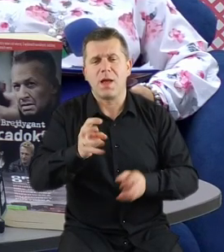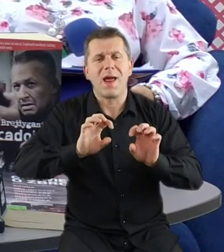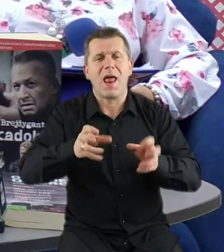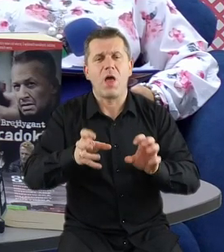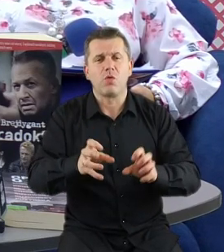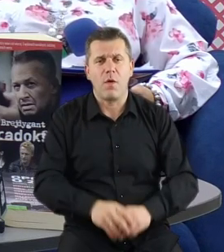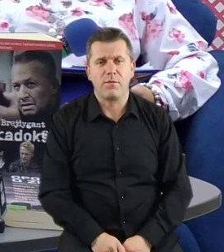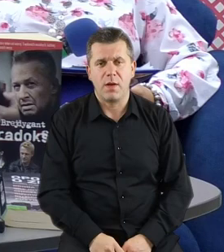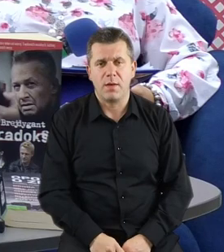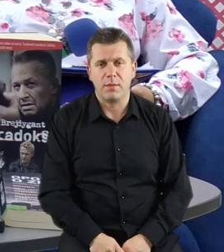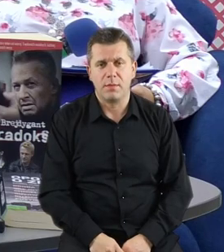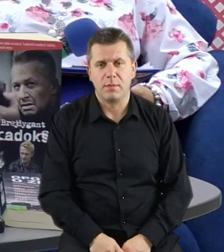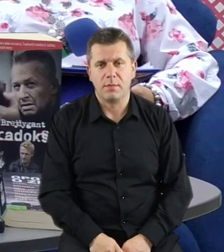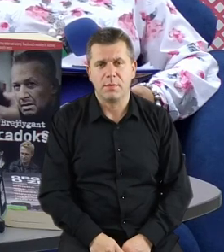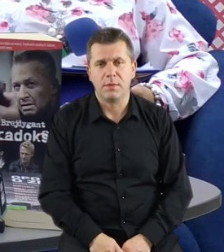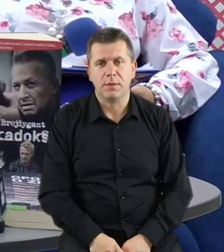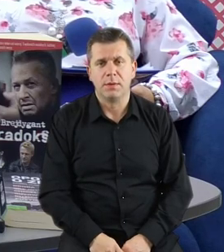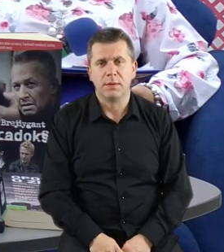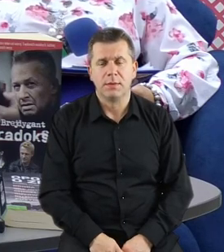wtedy była taką niezwykle